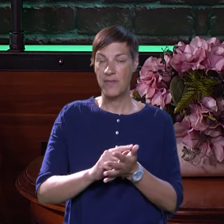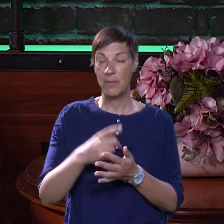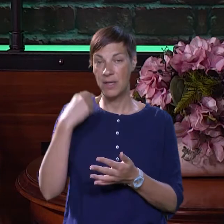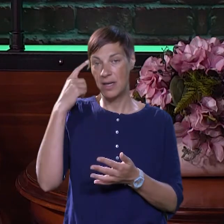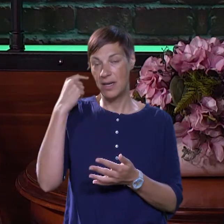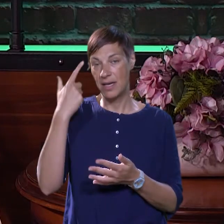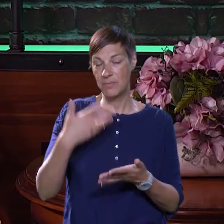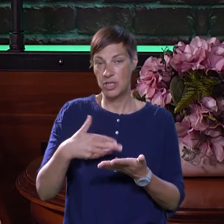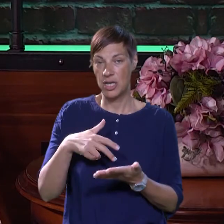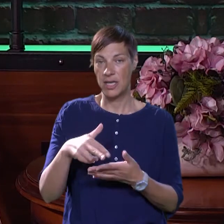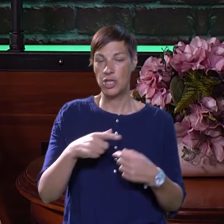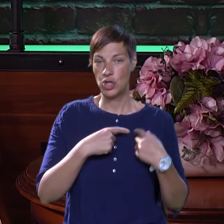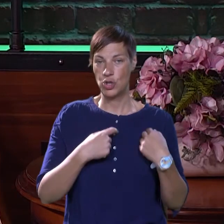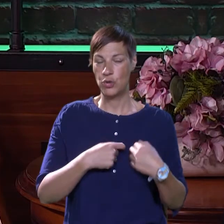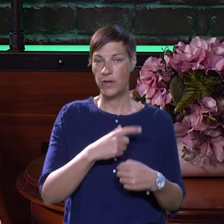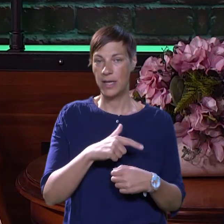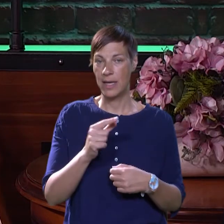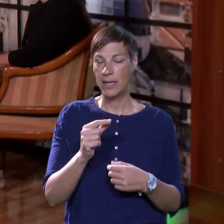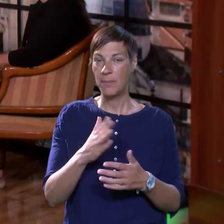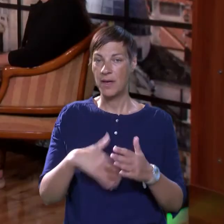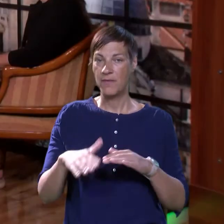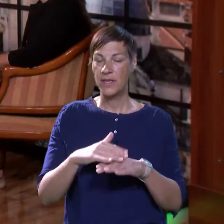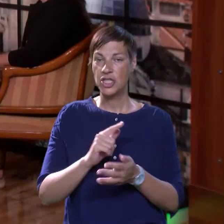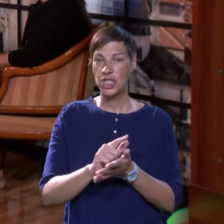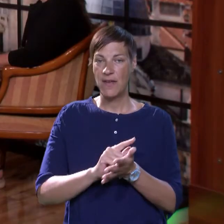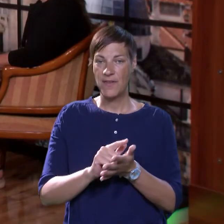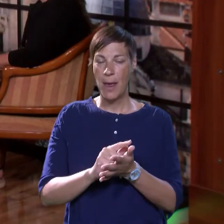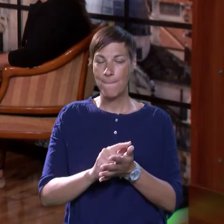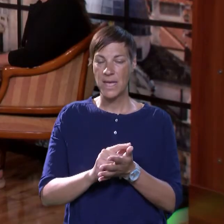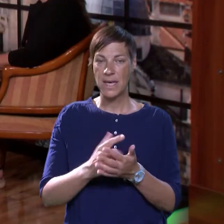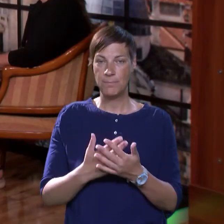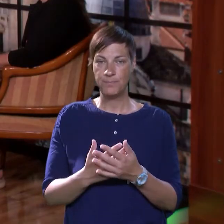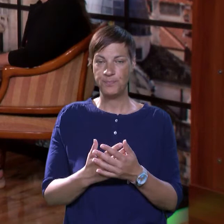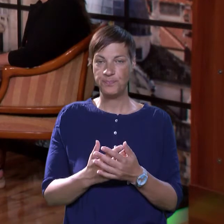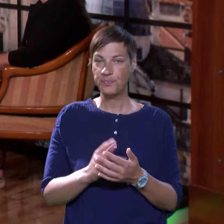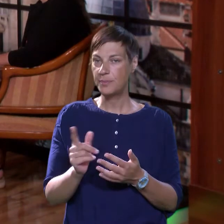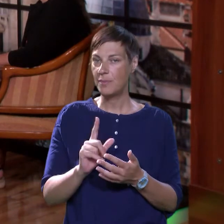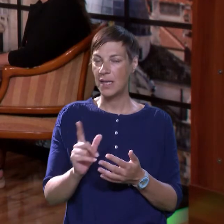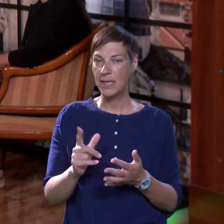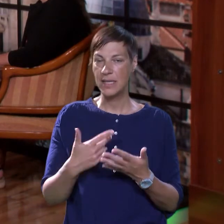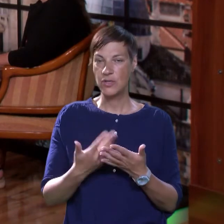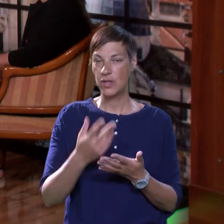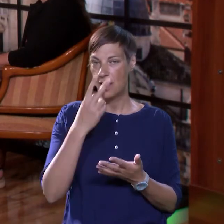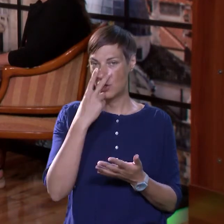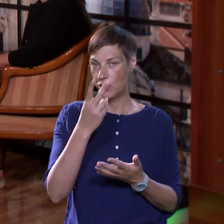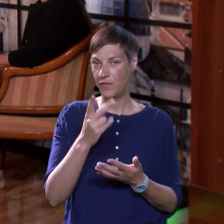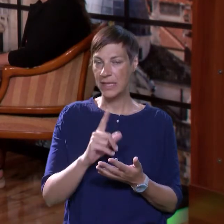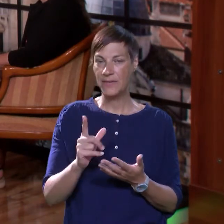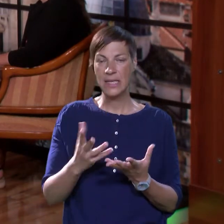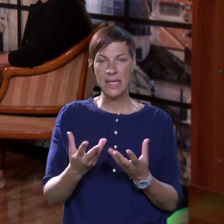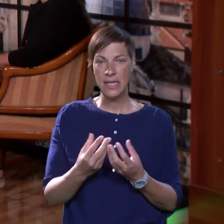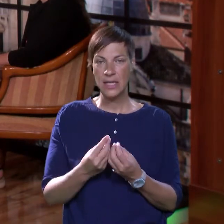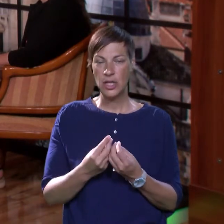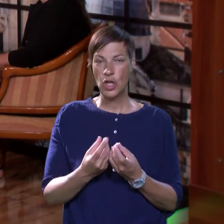onda ona razmišlja, aha, iću volontirati kad budem imala malo više vremena. Dakle, nisu toliko vidljivi i nije